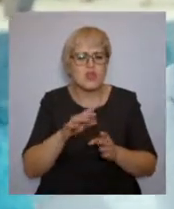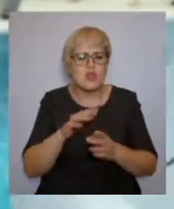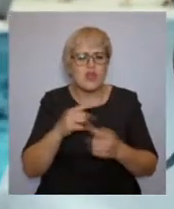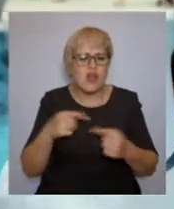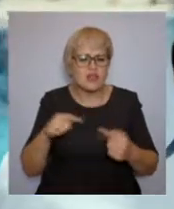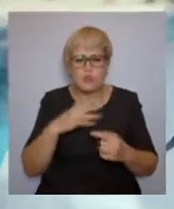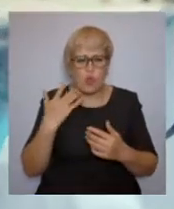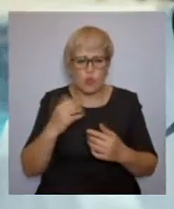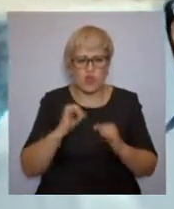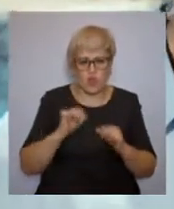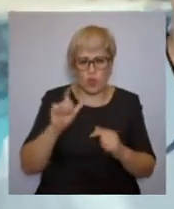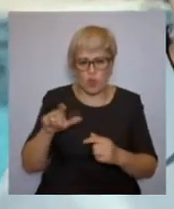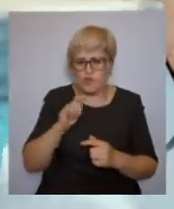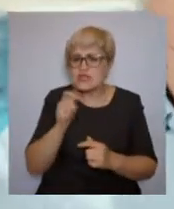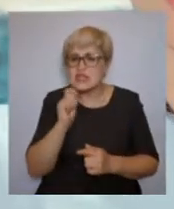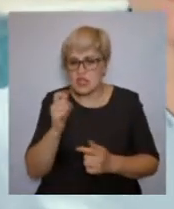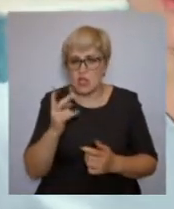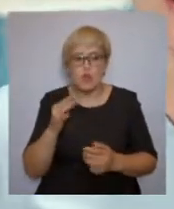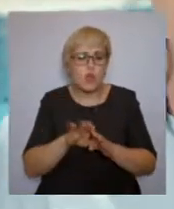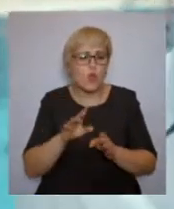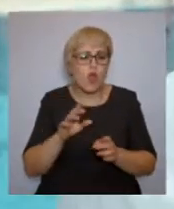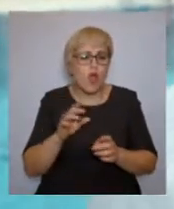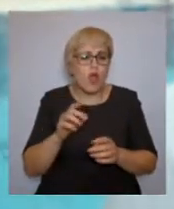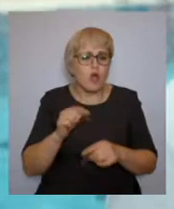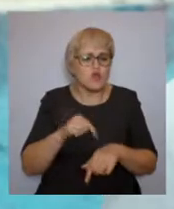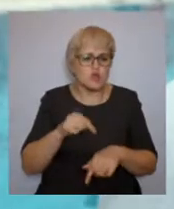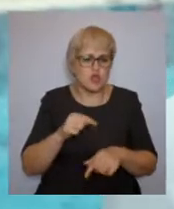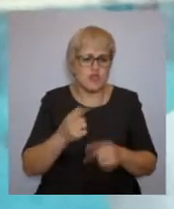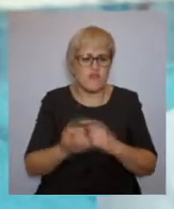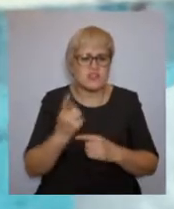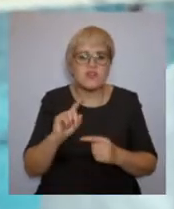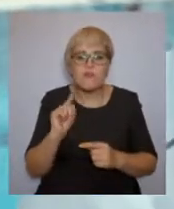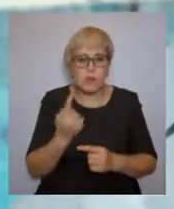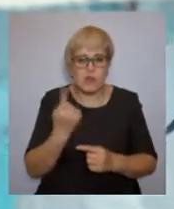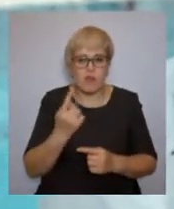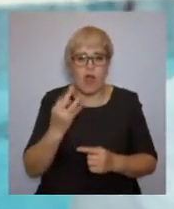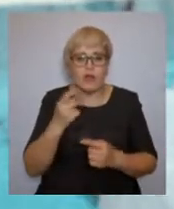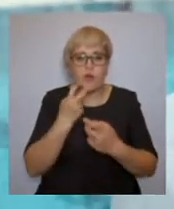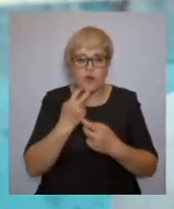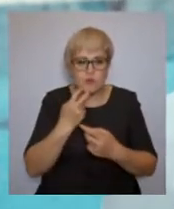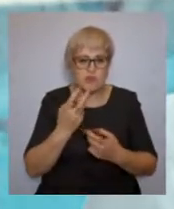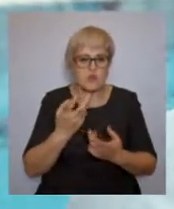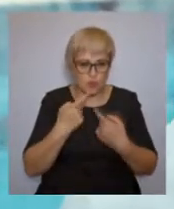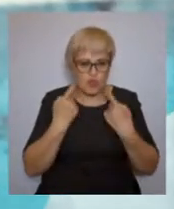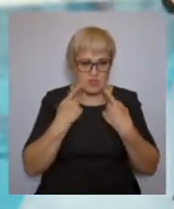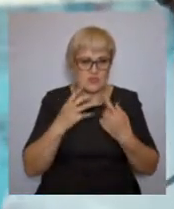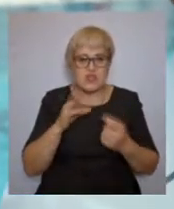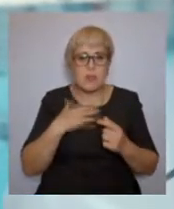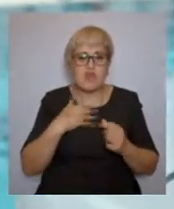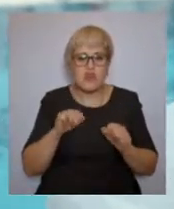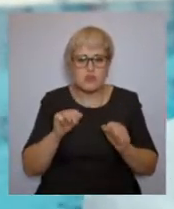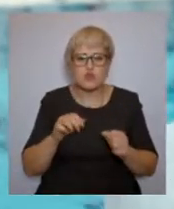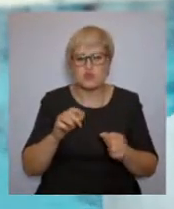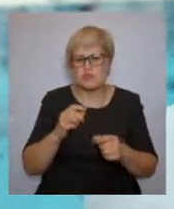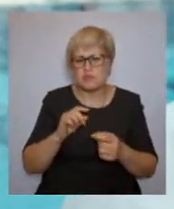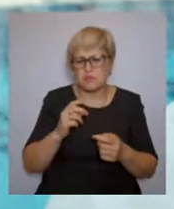такое ощущение возникло впервые она улыбнулась и все мои возможно и опасения по поводу первые встречи мгновенно